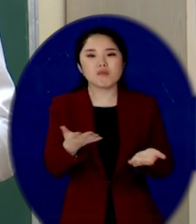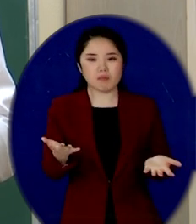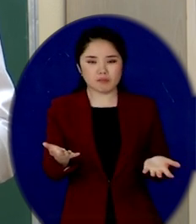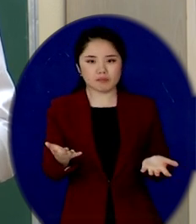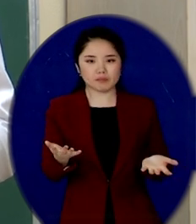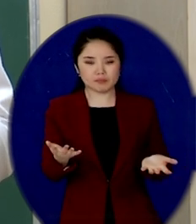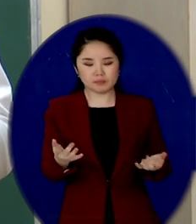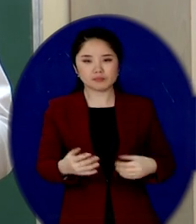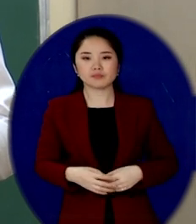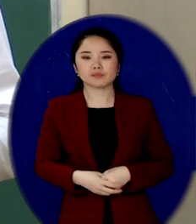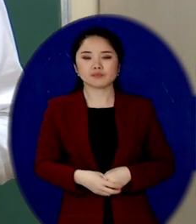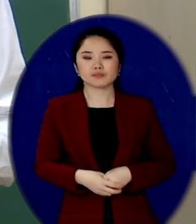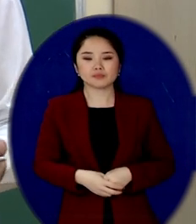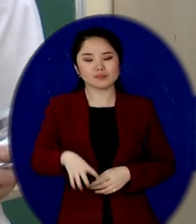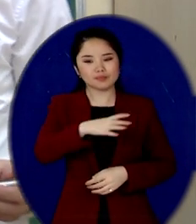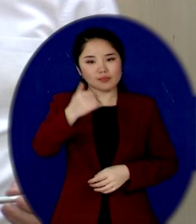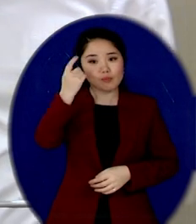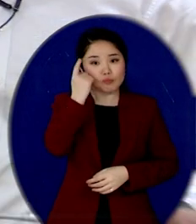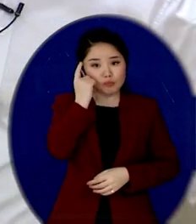Бүгдээрээ эргэцүүлж бодоорой.